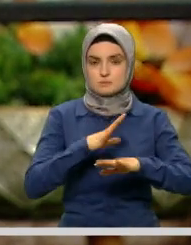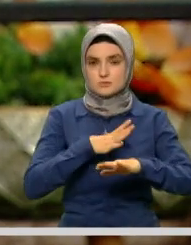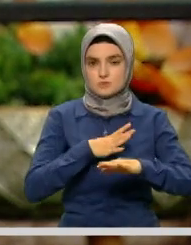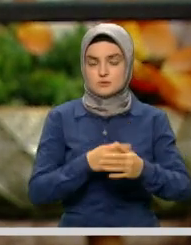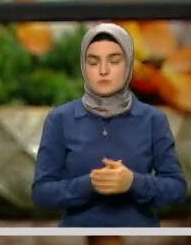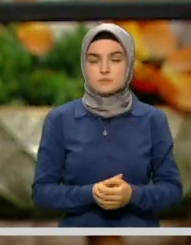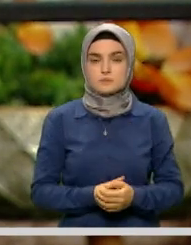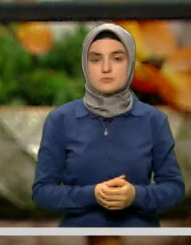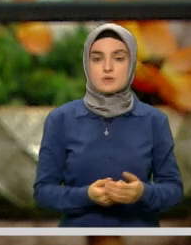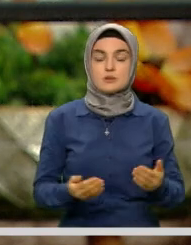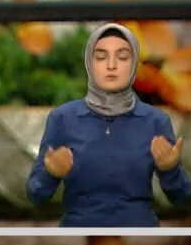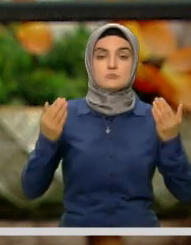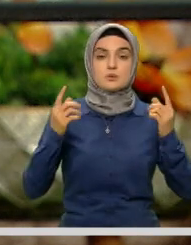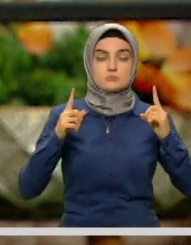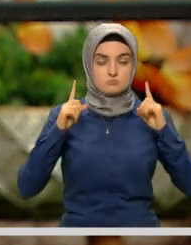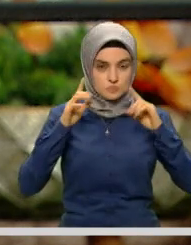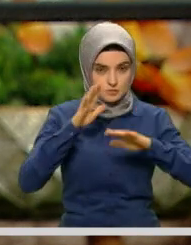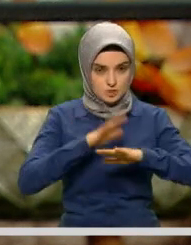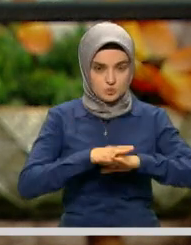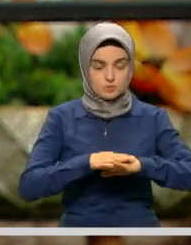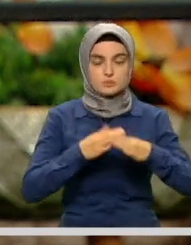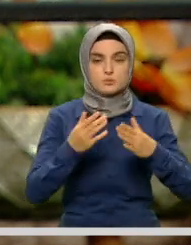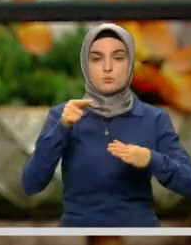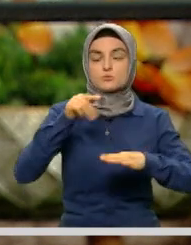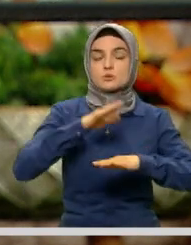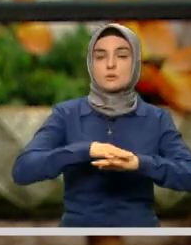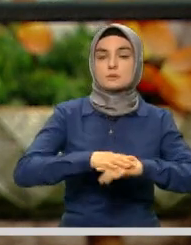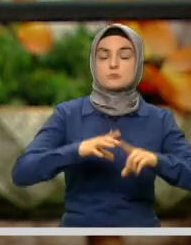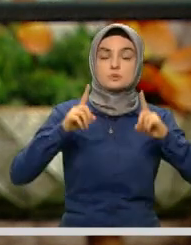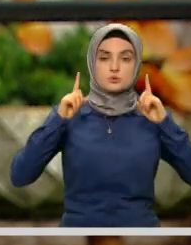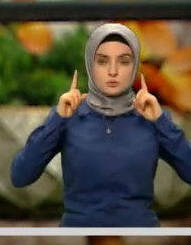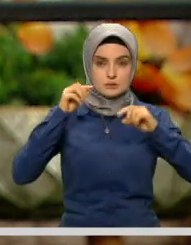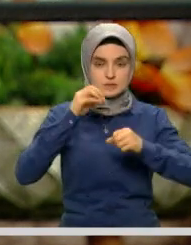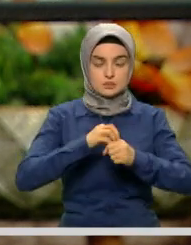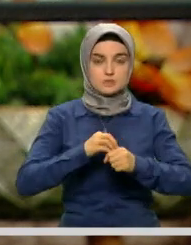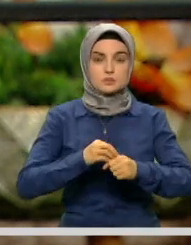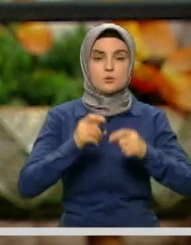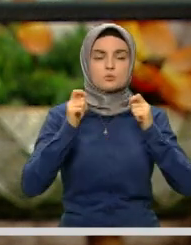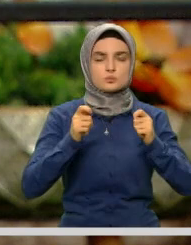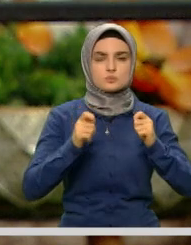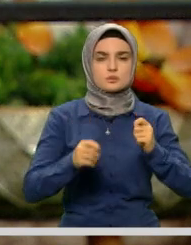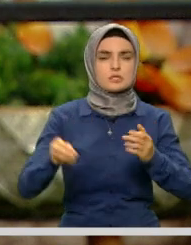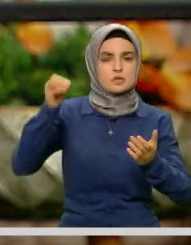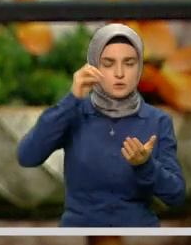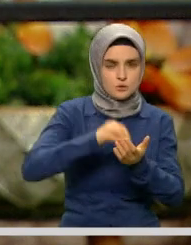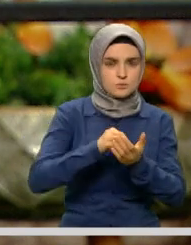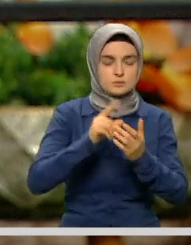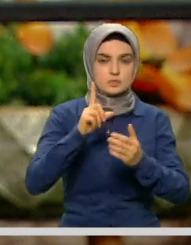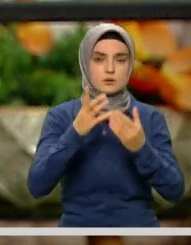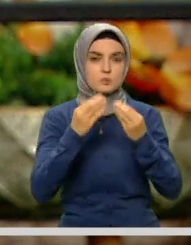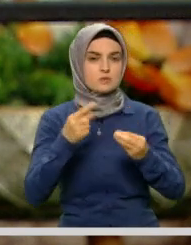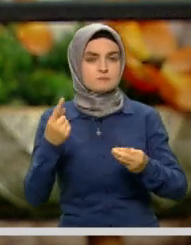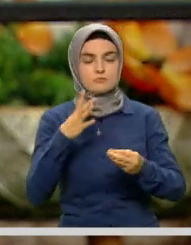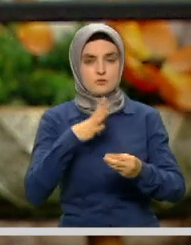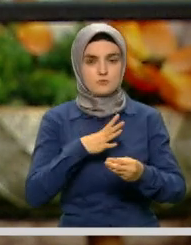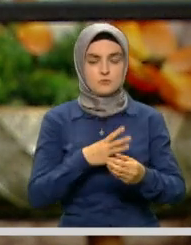çokça açıyoruz, çokça tövbe ediyoruz. Fakat yaptığımız bu tevbelerde mutlaka geri yerine koymamız gereken şeyler var. Yani